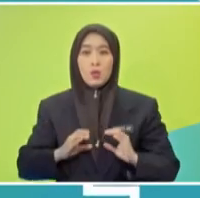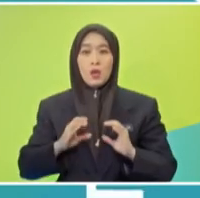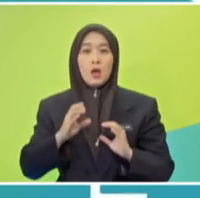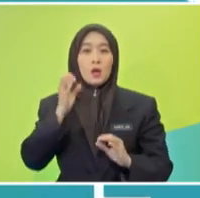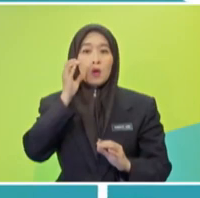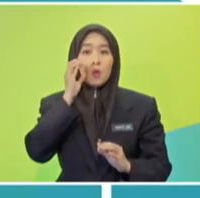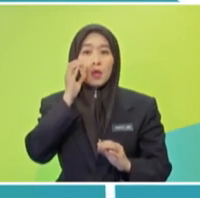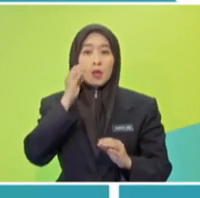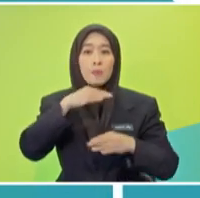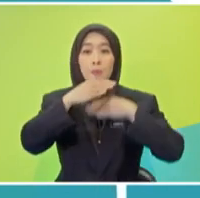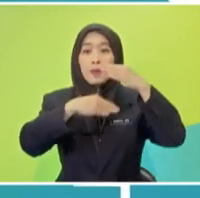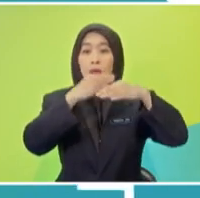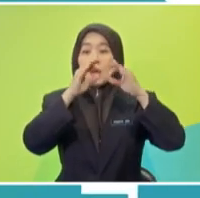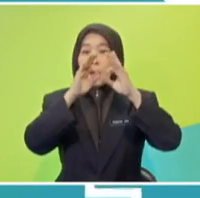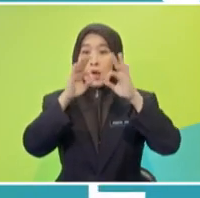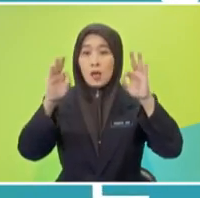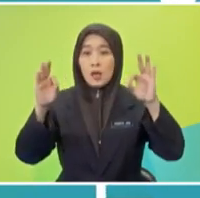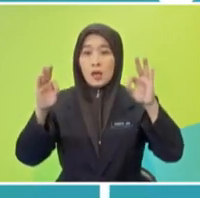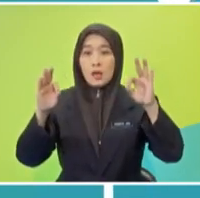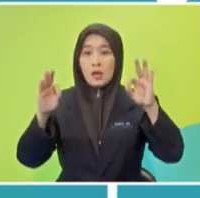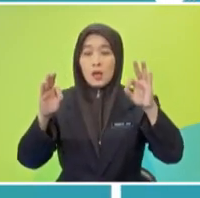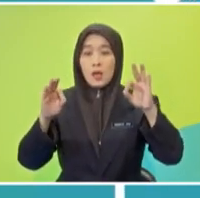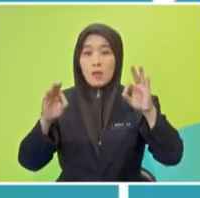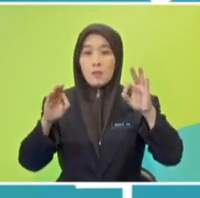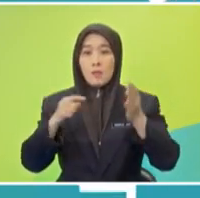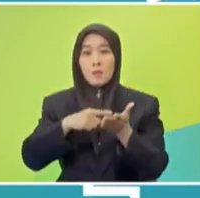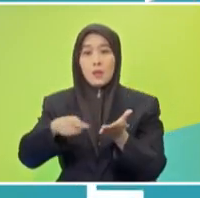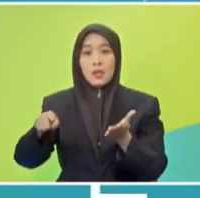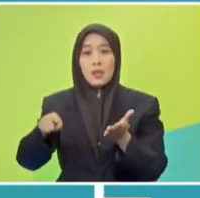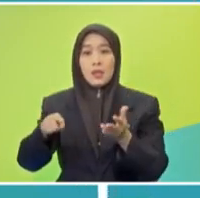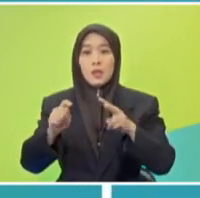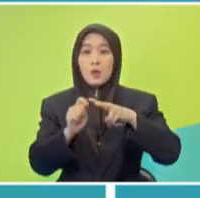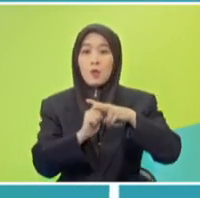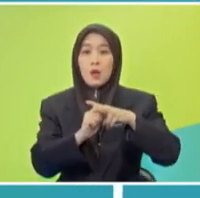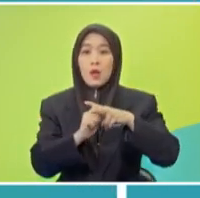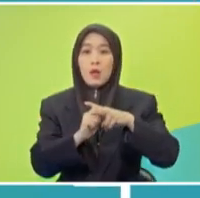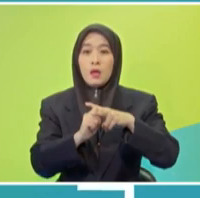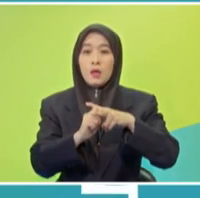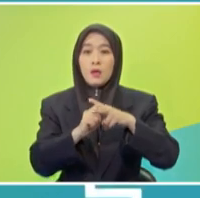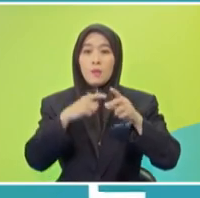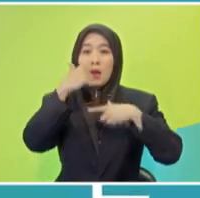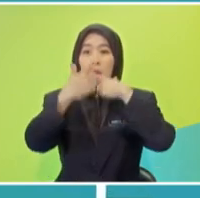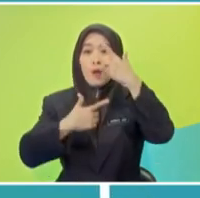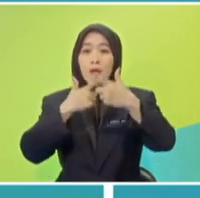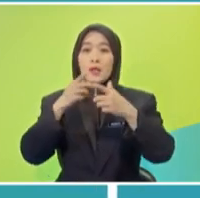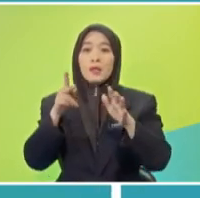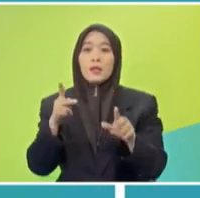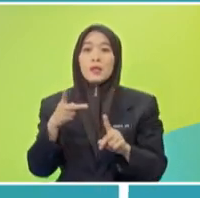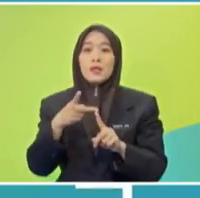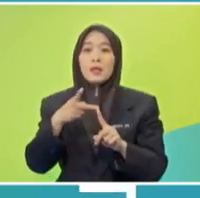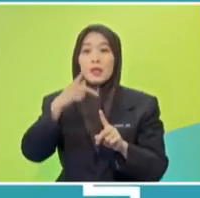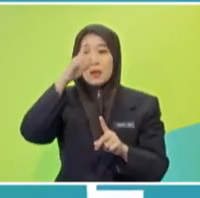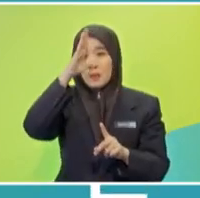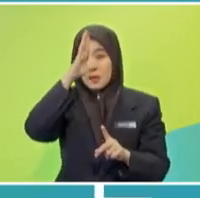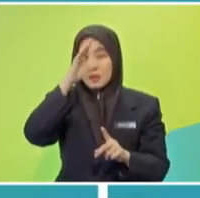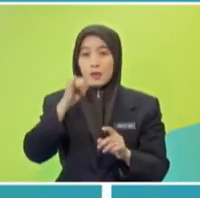kan membeli terompah berkunjung ke Melaka dia punya kata hubung yang kita gunakan